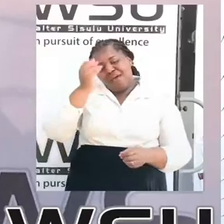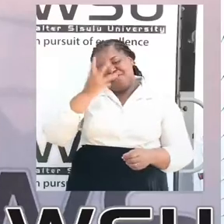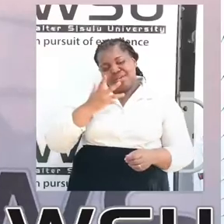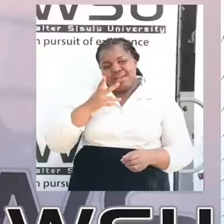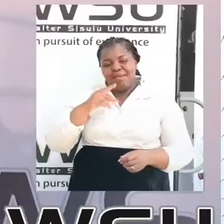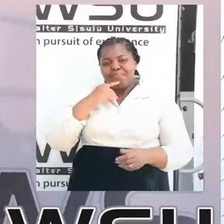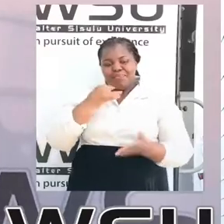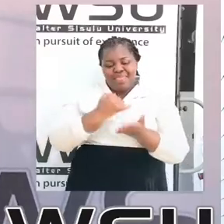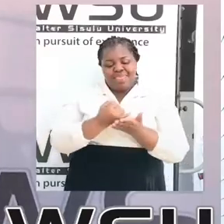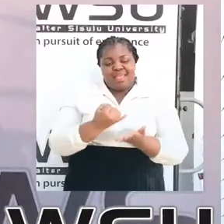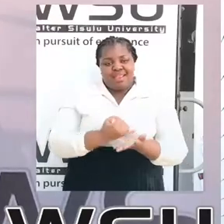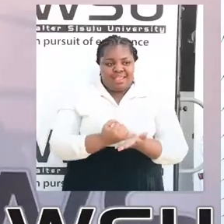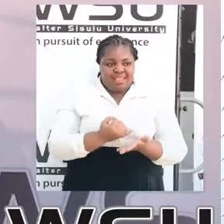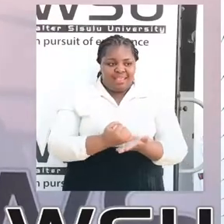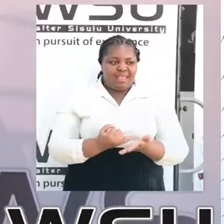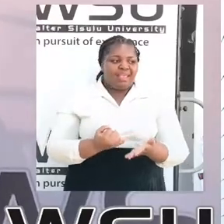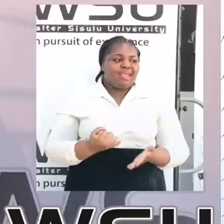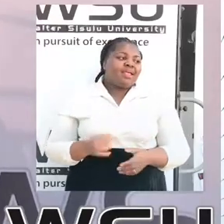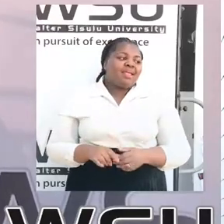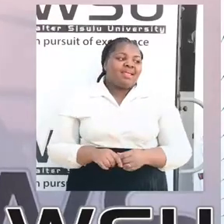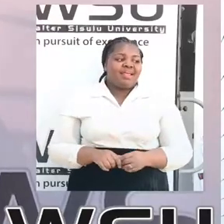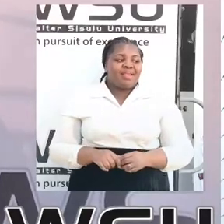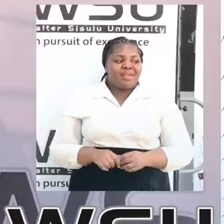ngumcimbi wetyala.